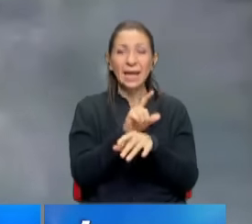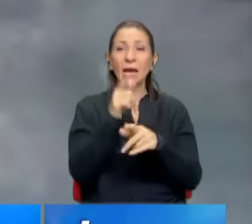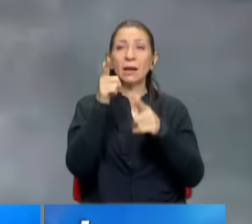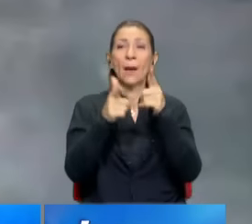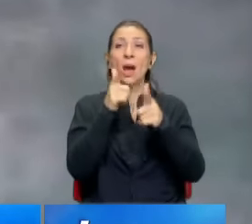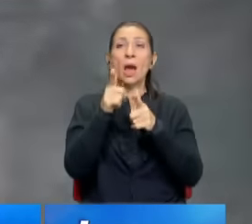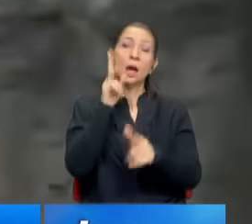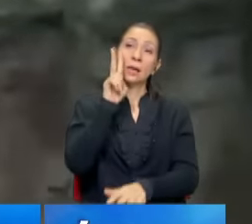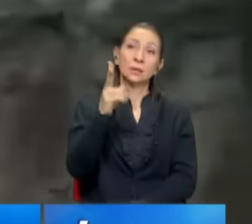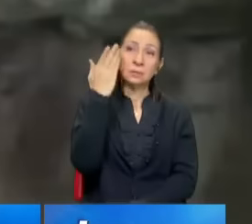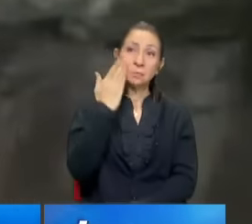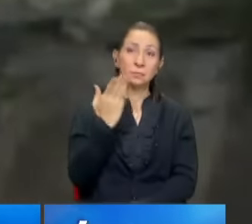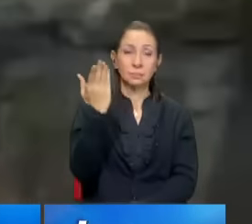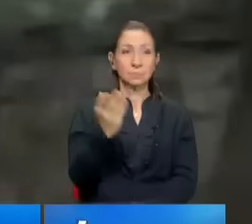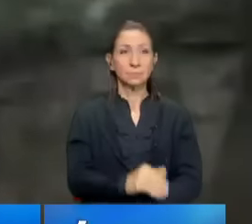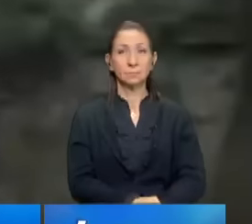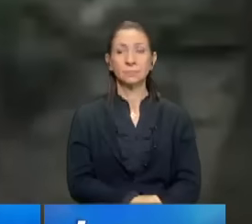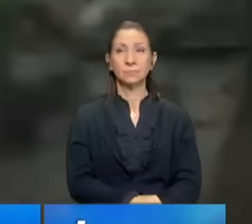güvenlik kamerasındaydı.